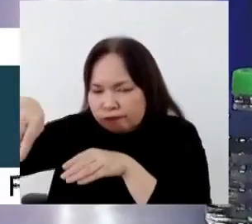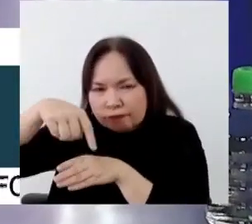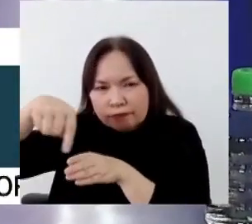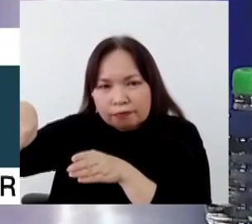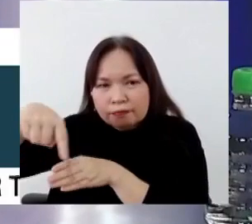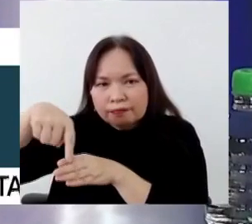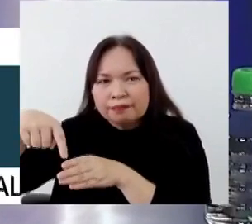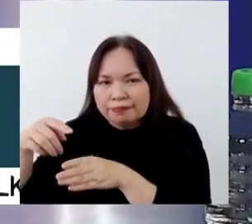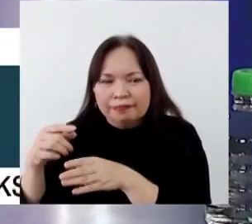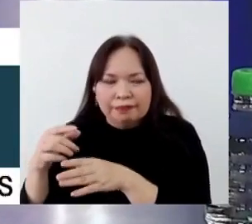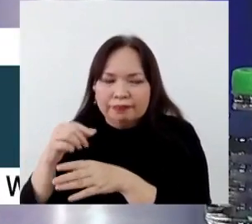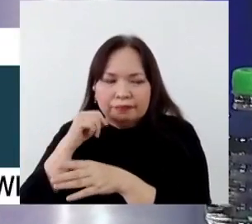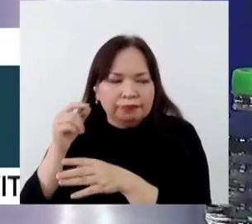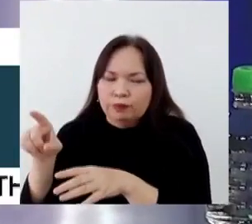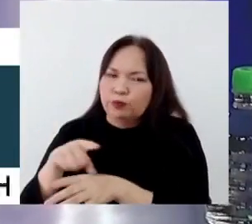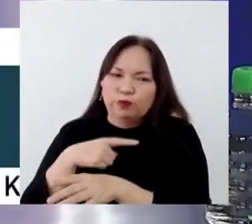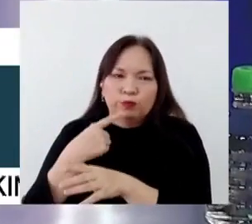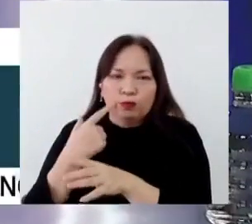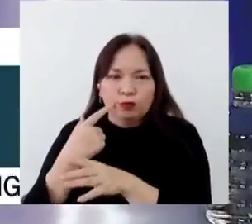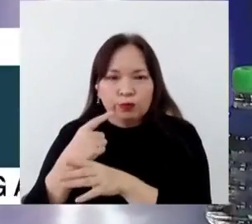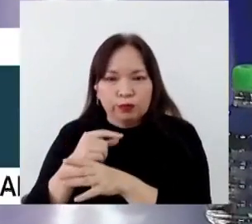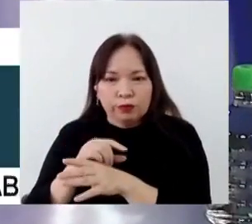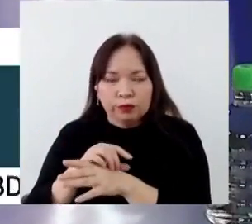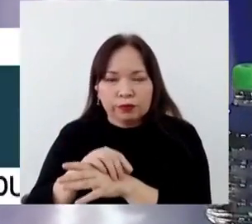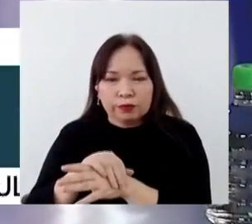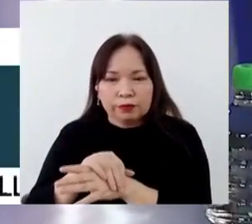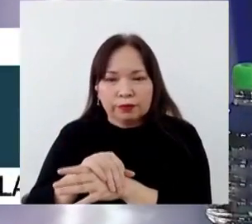no? Ganun pa man,